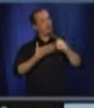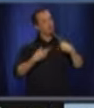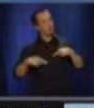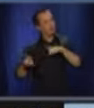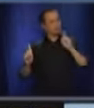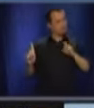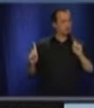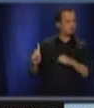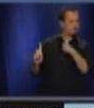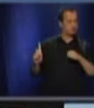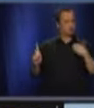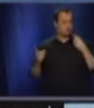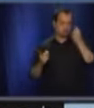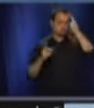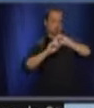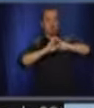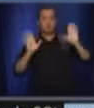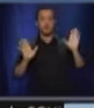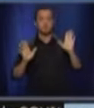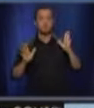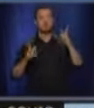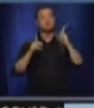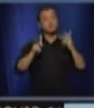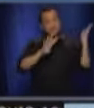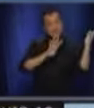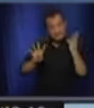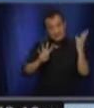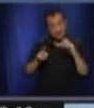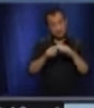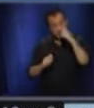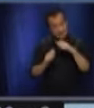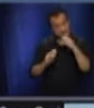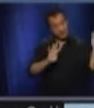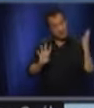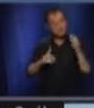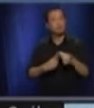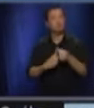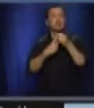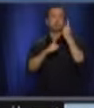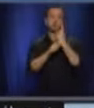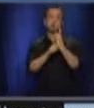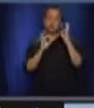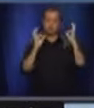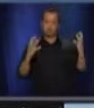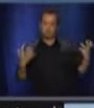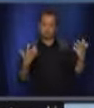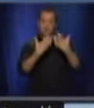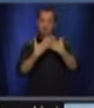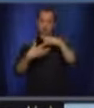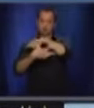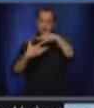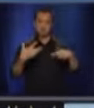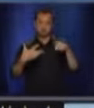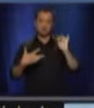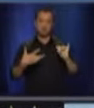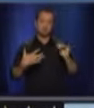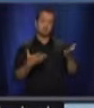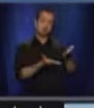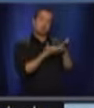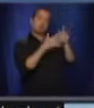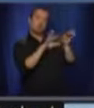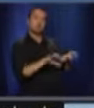des gens qui vont se faire tester, je veux qu'on ait les bonnes priorités des premières personnes qui viennent dans nos centres de dépistage. Et